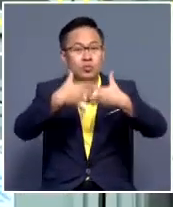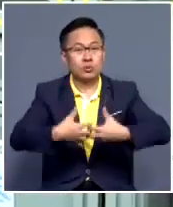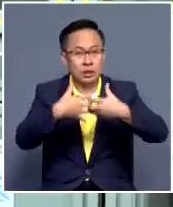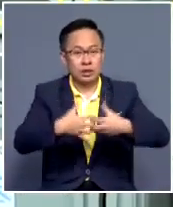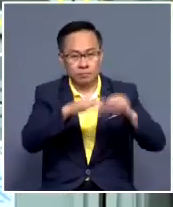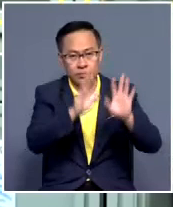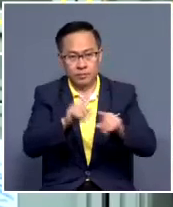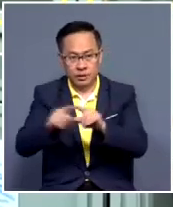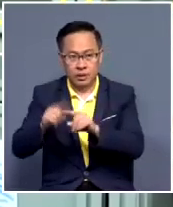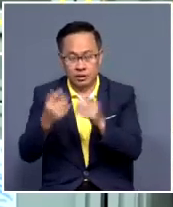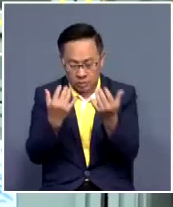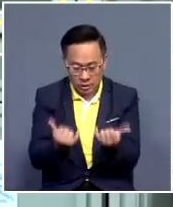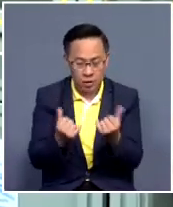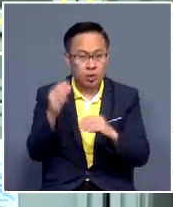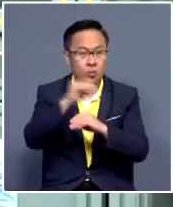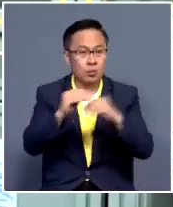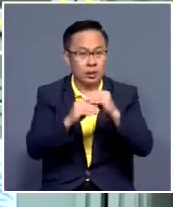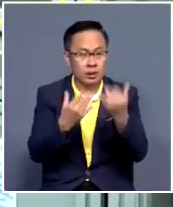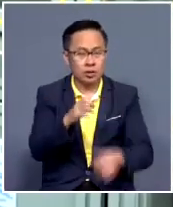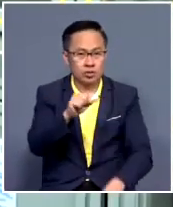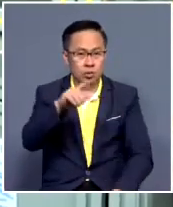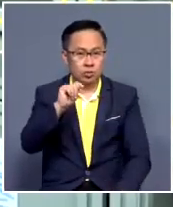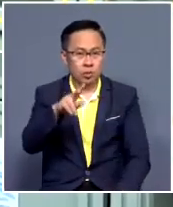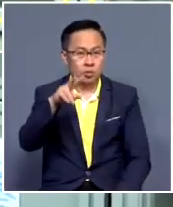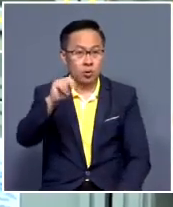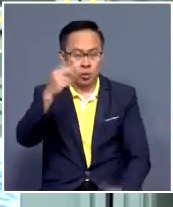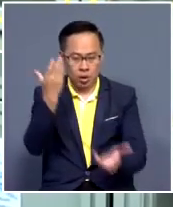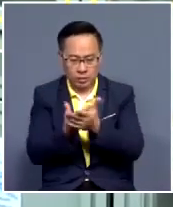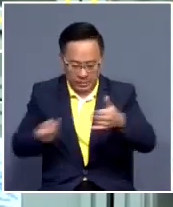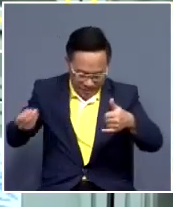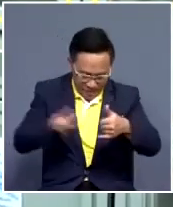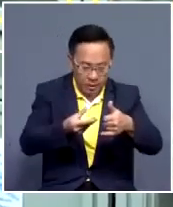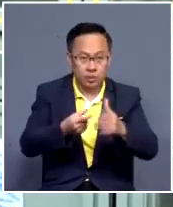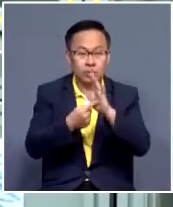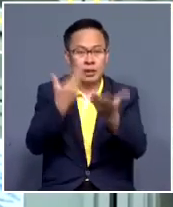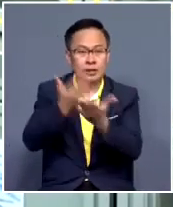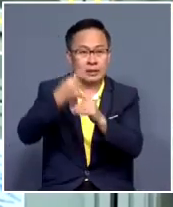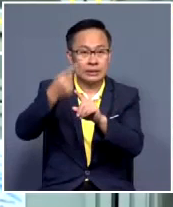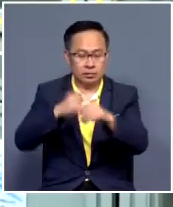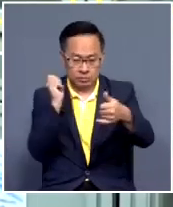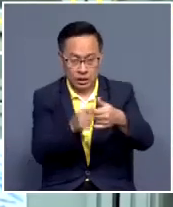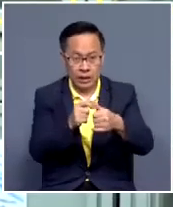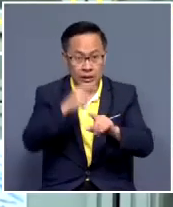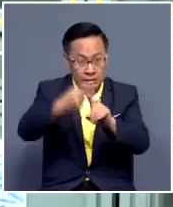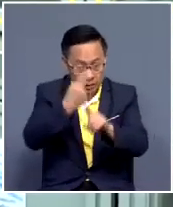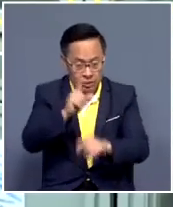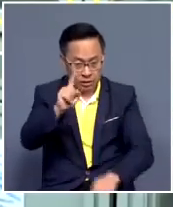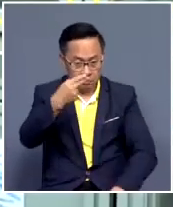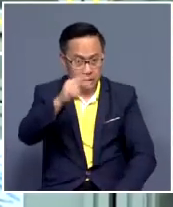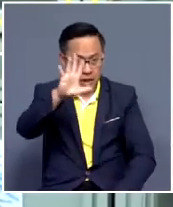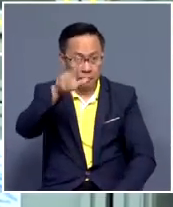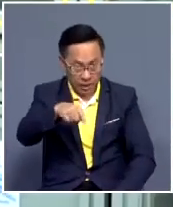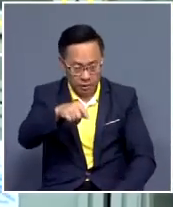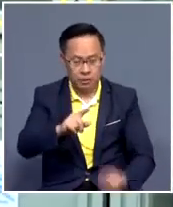างสทน.เนี่ยครับเป็นคนสนับสนุนค่าใช้จ่ายทั้งหมดที่เกี่ยวกับตัวนักศึกษาหรือตัวนิสิตนะครับอย่างเช่นเงินเดือนนะครับ 15,000 บาทนะครับค่าเทอมนะ